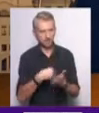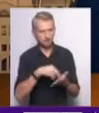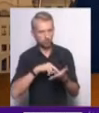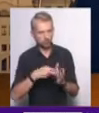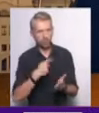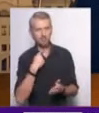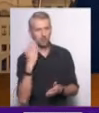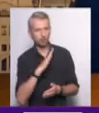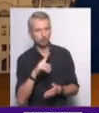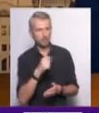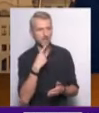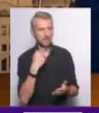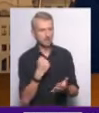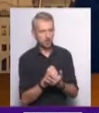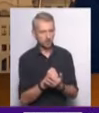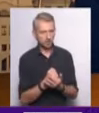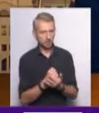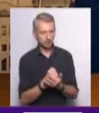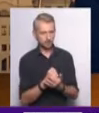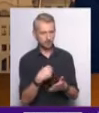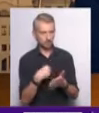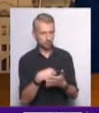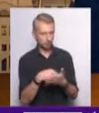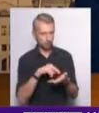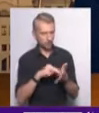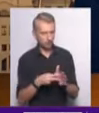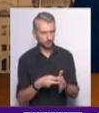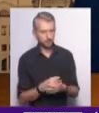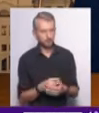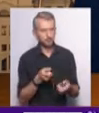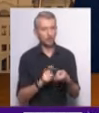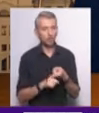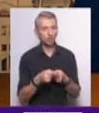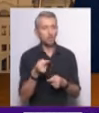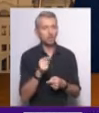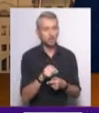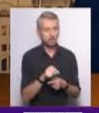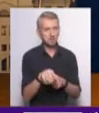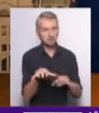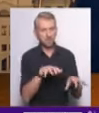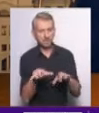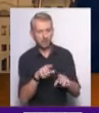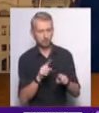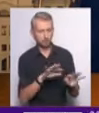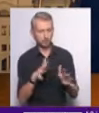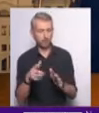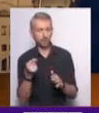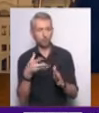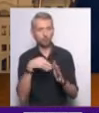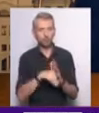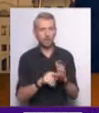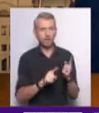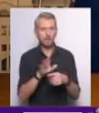не голосувала за затвердження основного фінансового документу. У зв'язку з тими махінаціями, які відбуваються, і в тому числі при